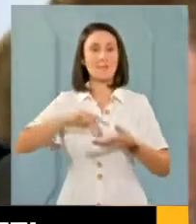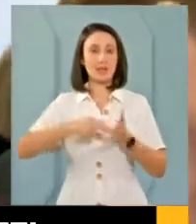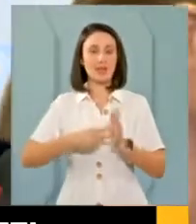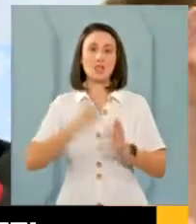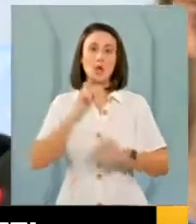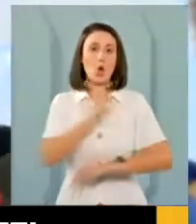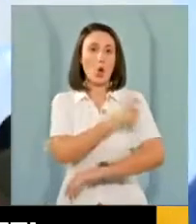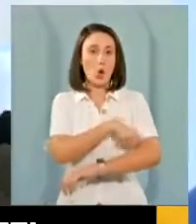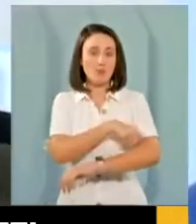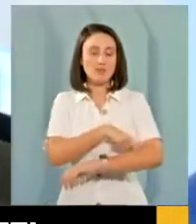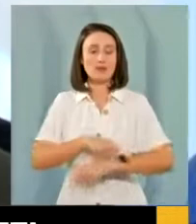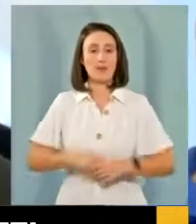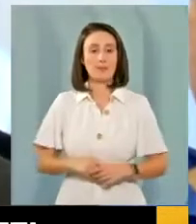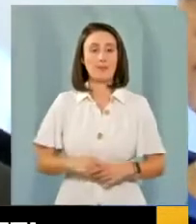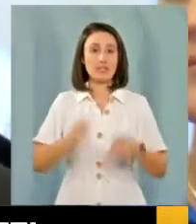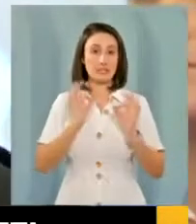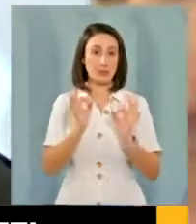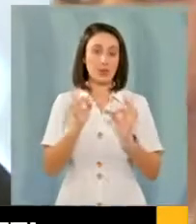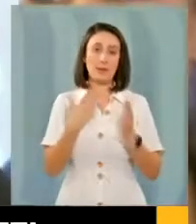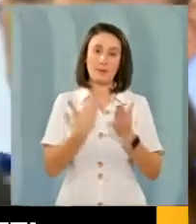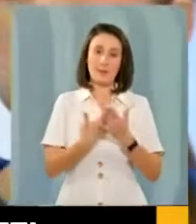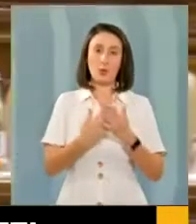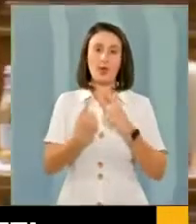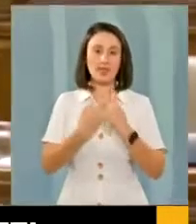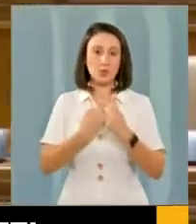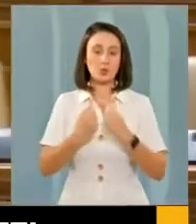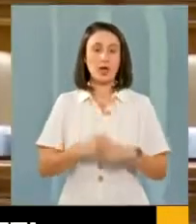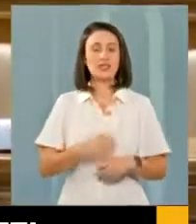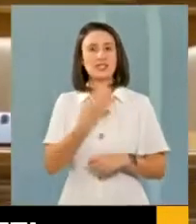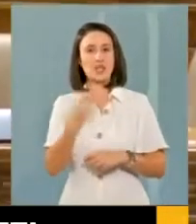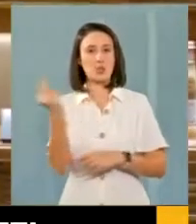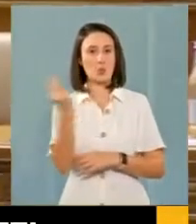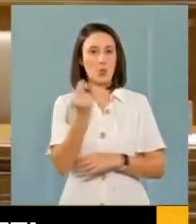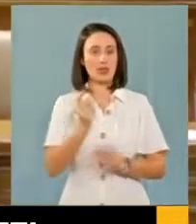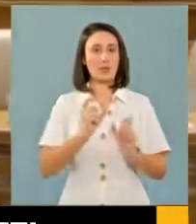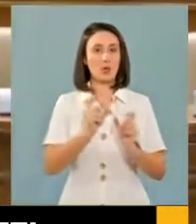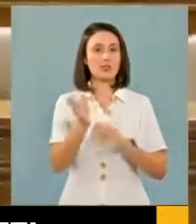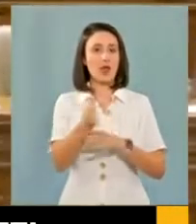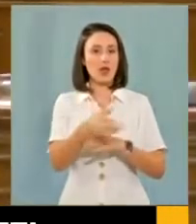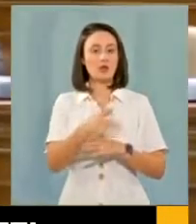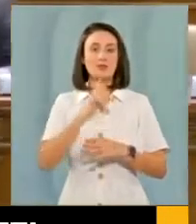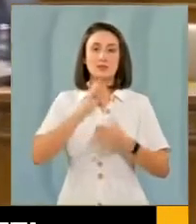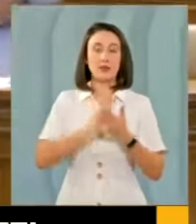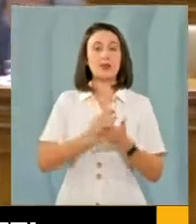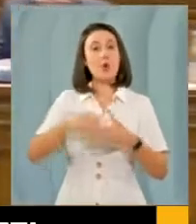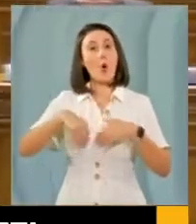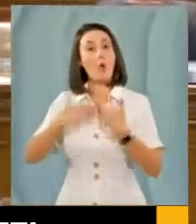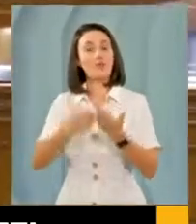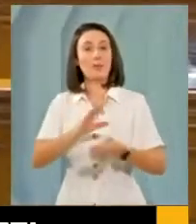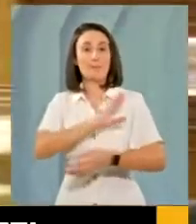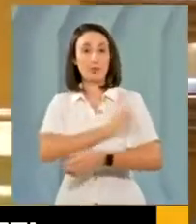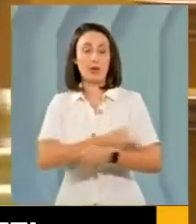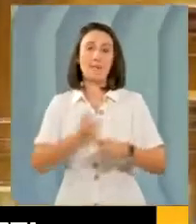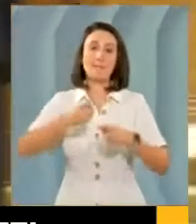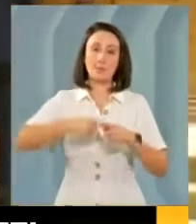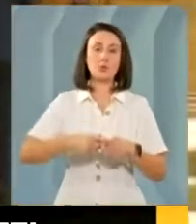prin Comisia specială să le discutăm. Cele 10 proiecte ale securității naționale stabilesc acordarea unor puteri